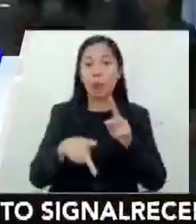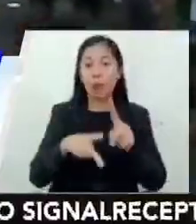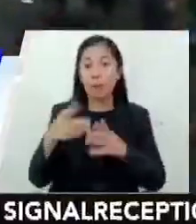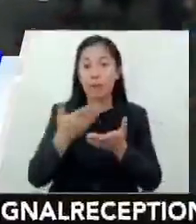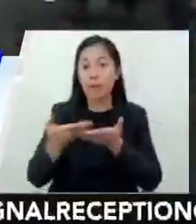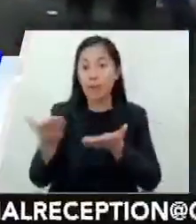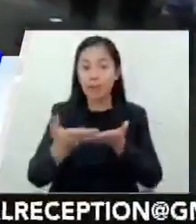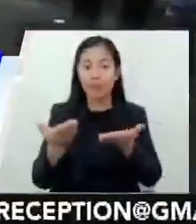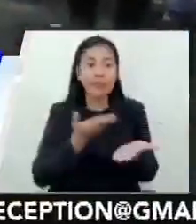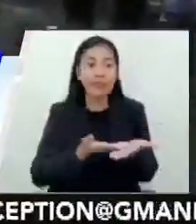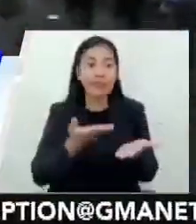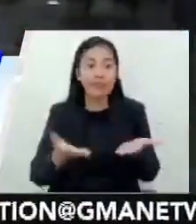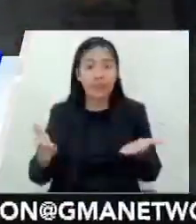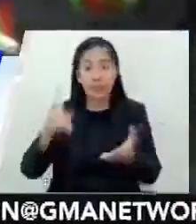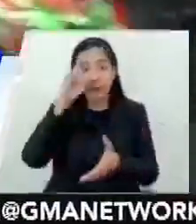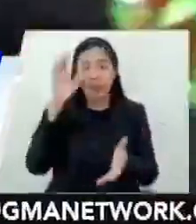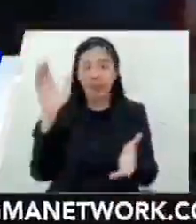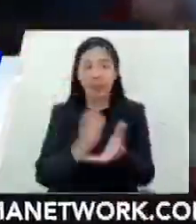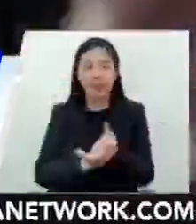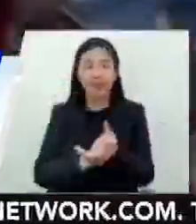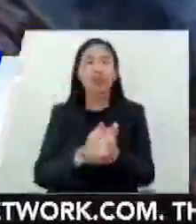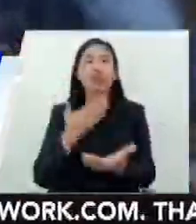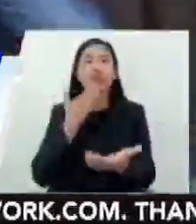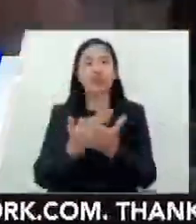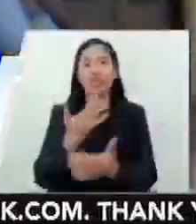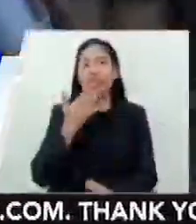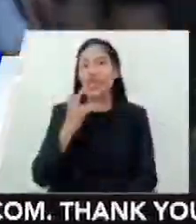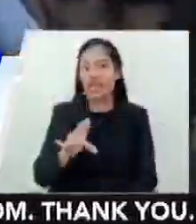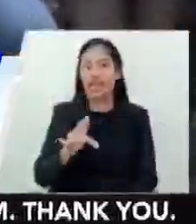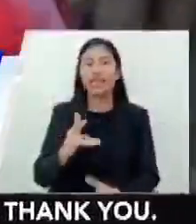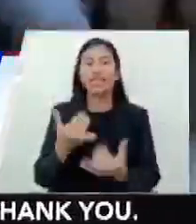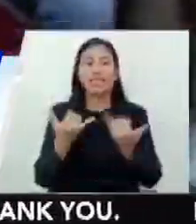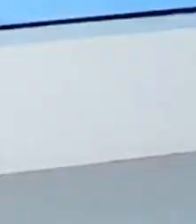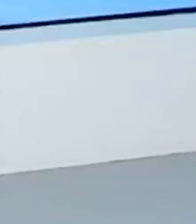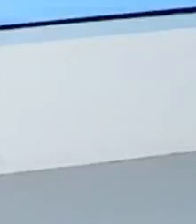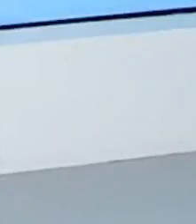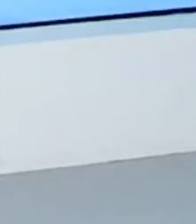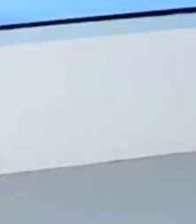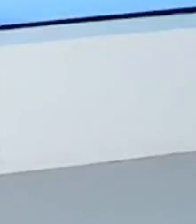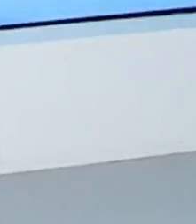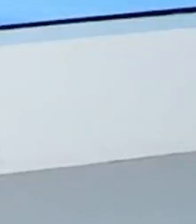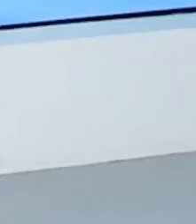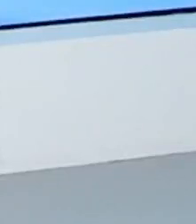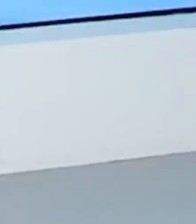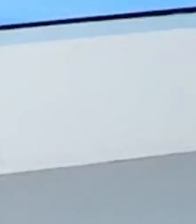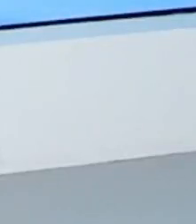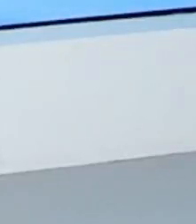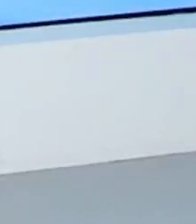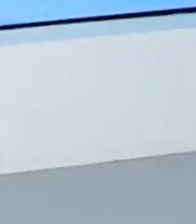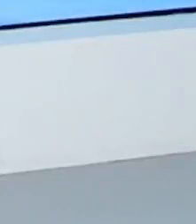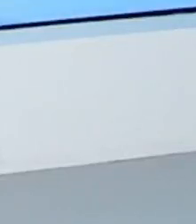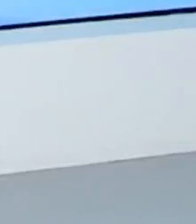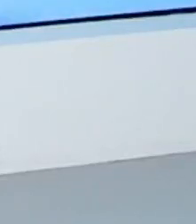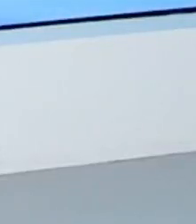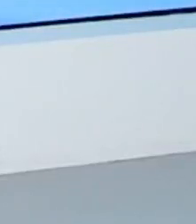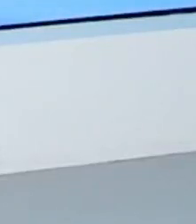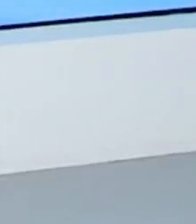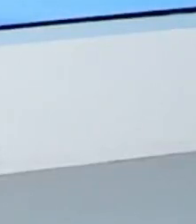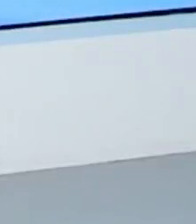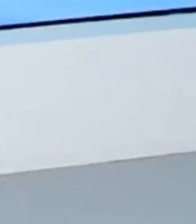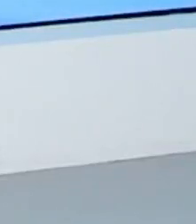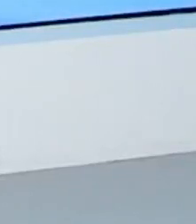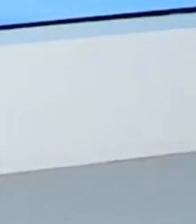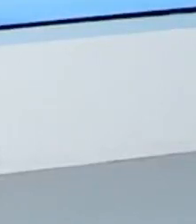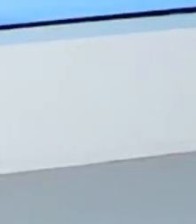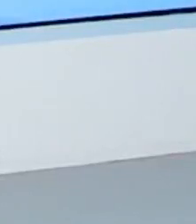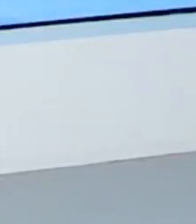Year of the Wood Dragon. Siyempre, hindi mawawala ang kabi-kabilang Dragon Dance. Kapuso, alamin ang maiinit na balita. Bisitahin